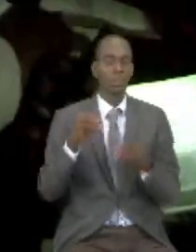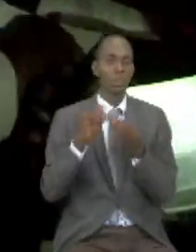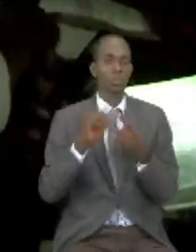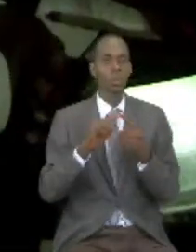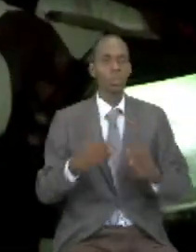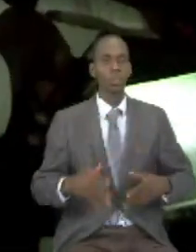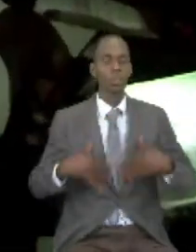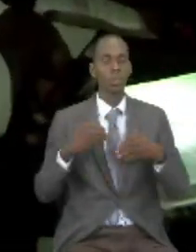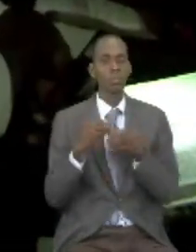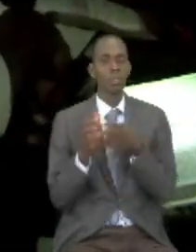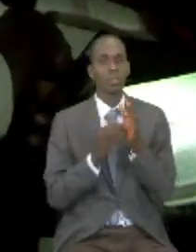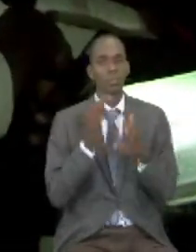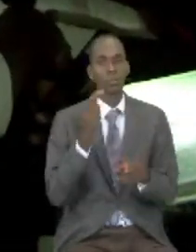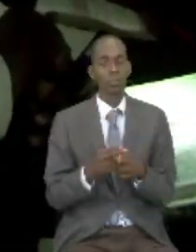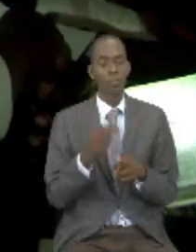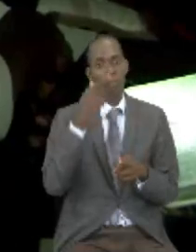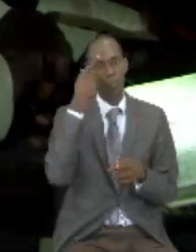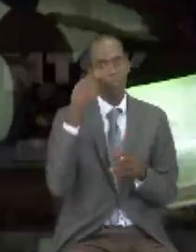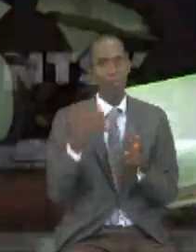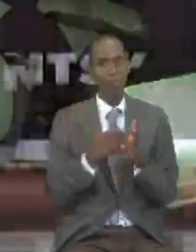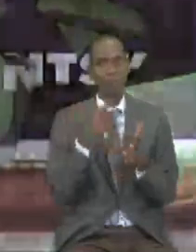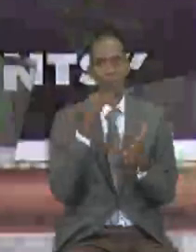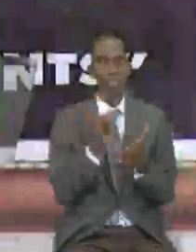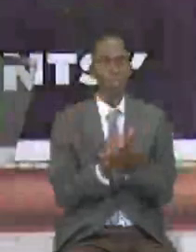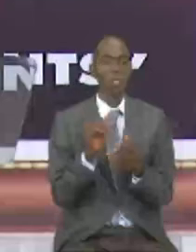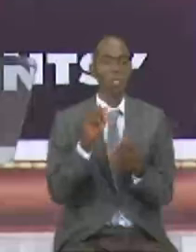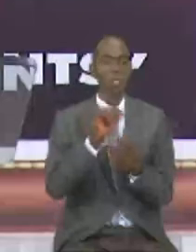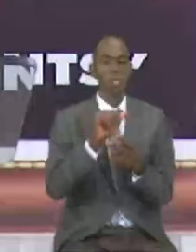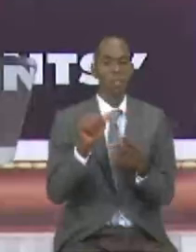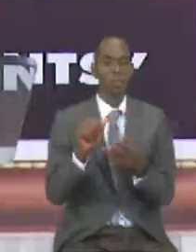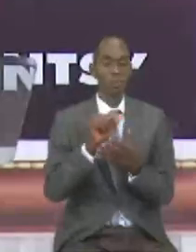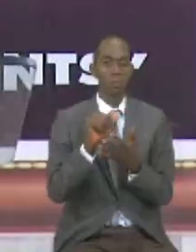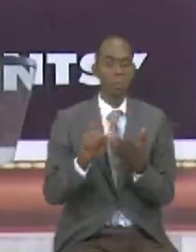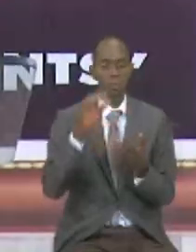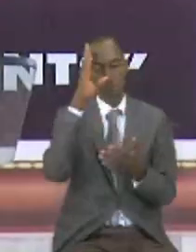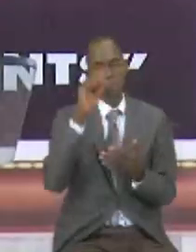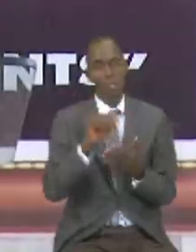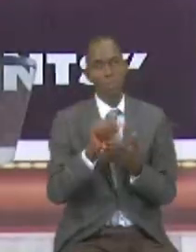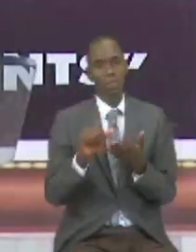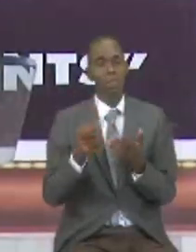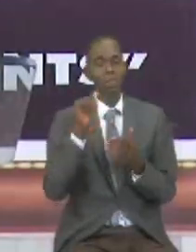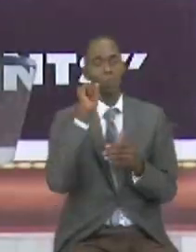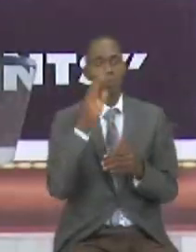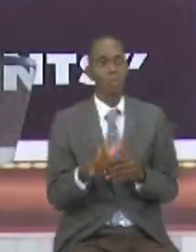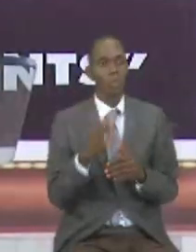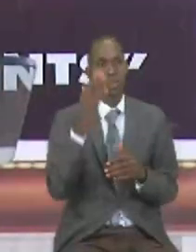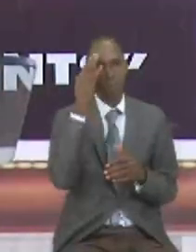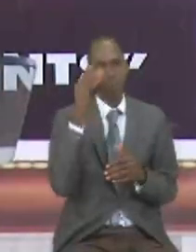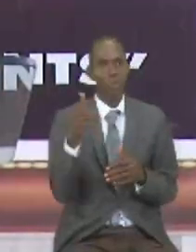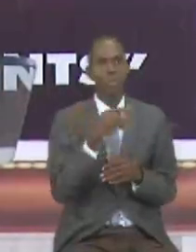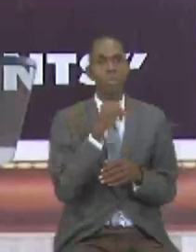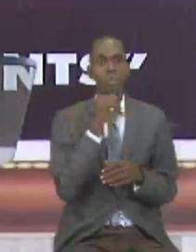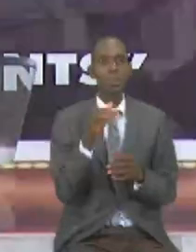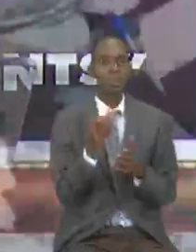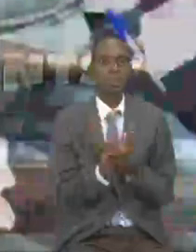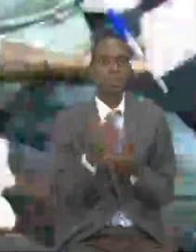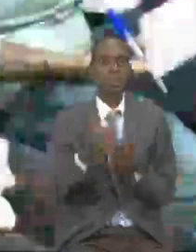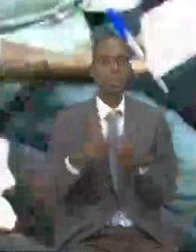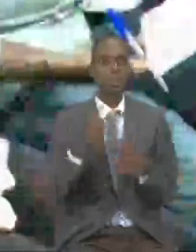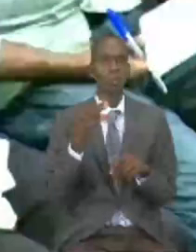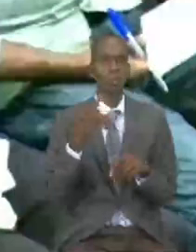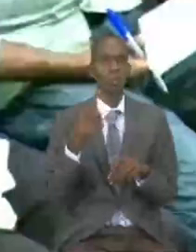nom de Jésus-Christ. Parce que c'est dit, adultère que vous êtes, ne savez-vous pas que l'amour du